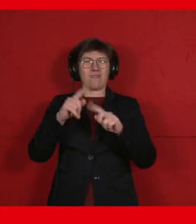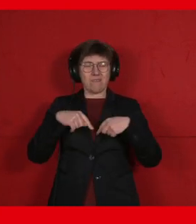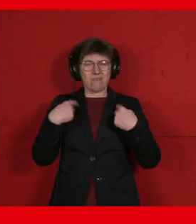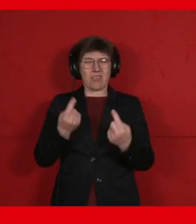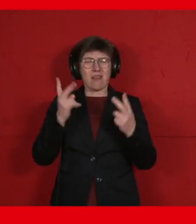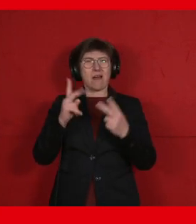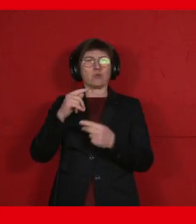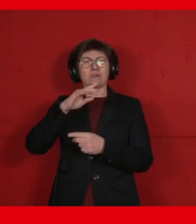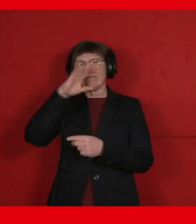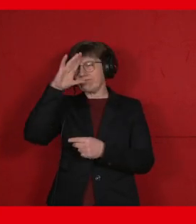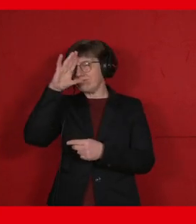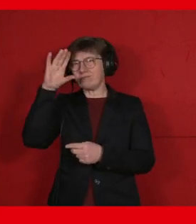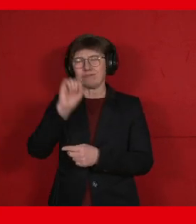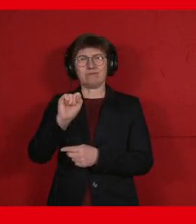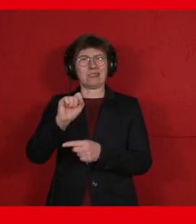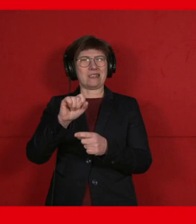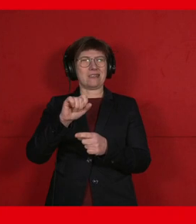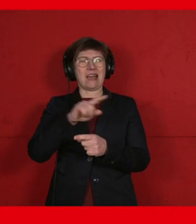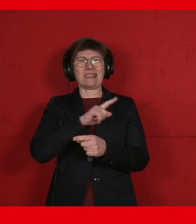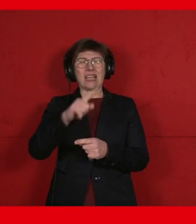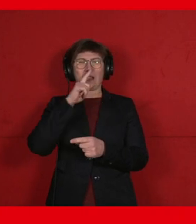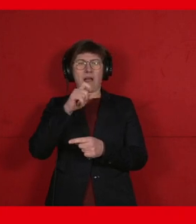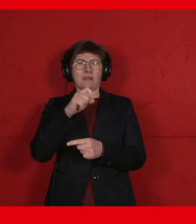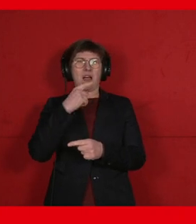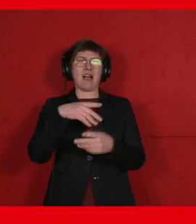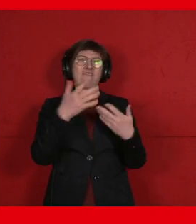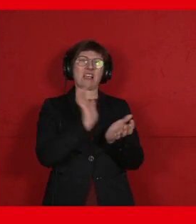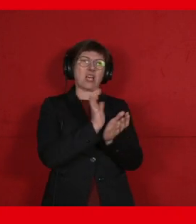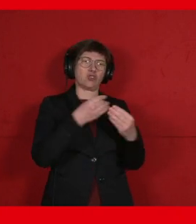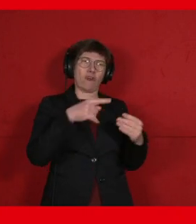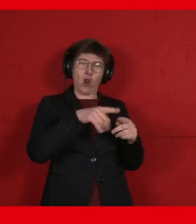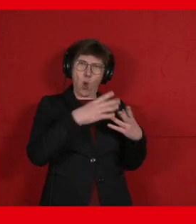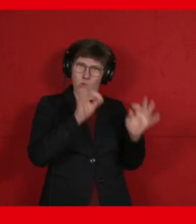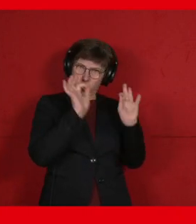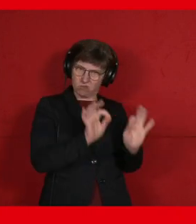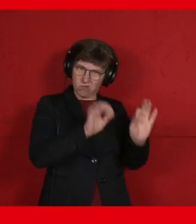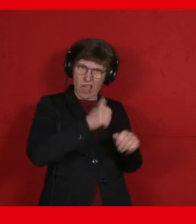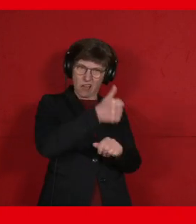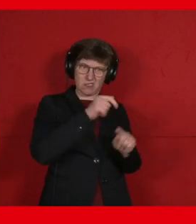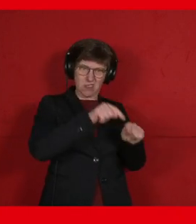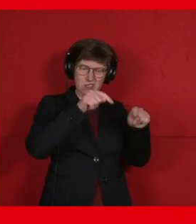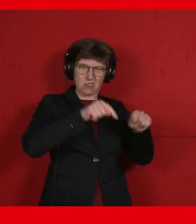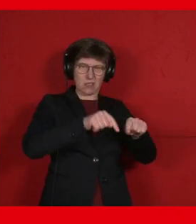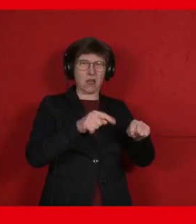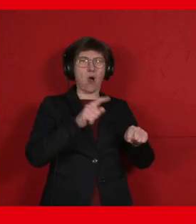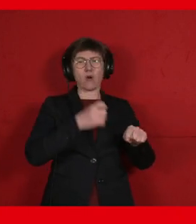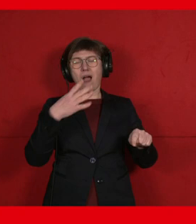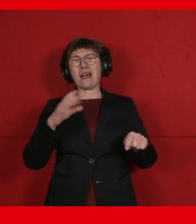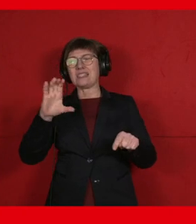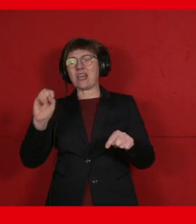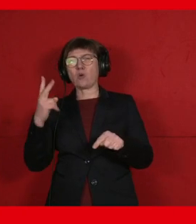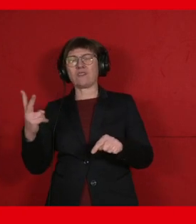immer auch vergegenwärtigen müssen, genauso wie wir nicht nur sagen können, Wasserstoff ist die Lösung, ist auch nicht nur, so wichtig sie jetzt ist,